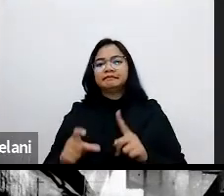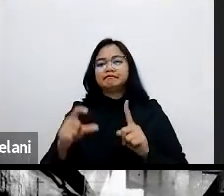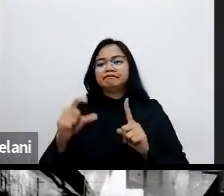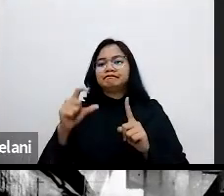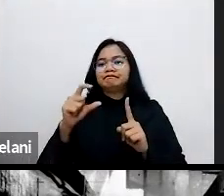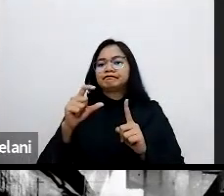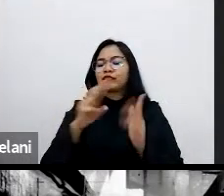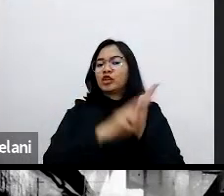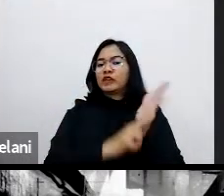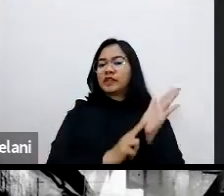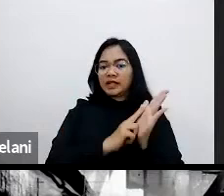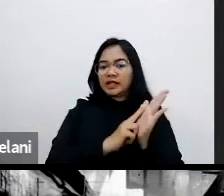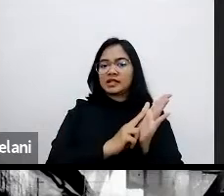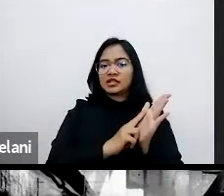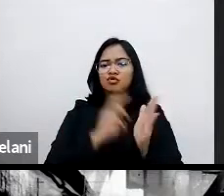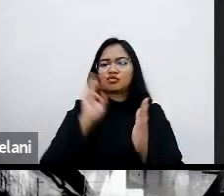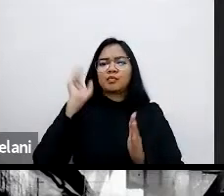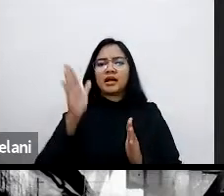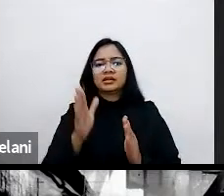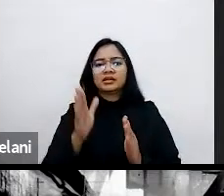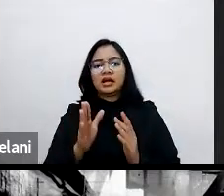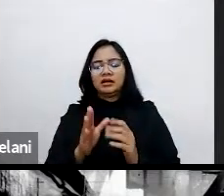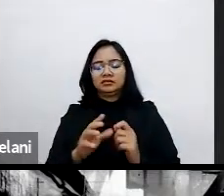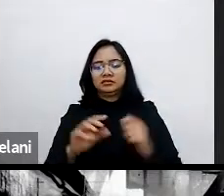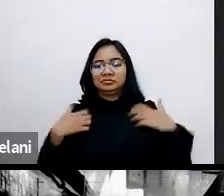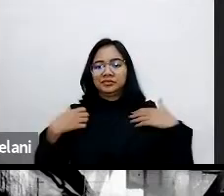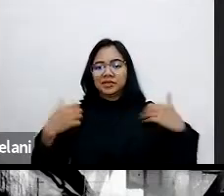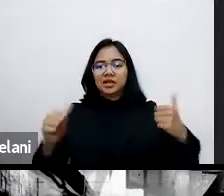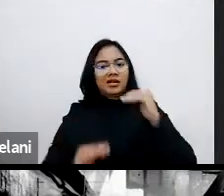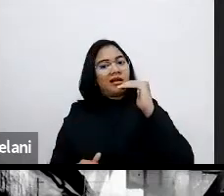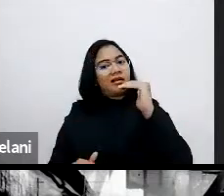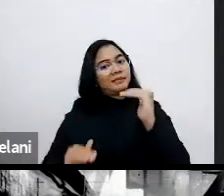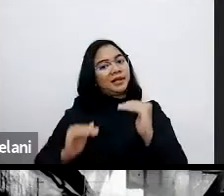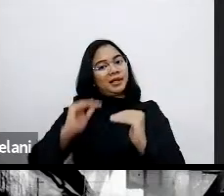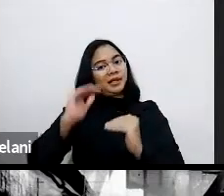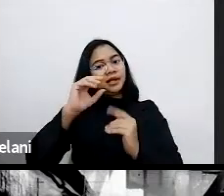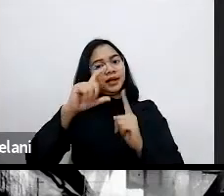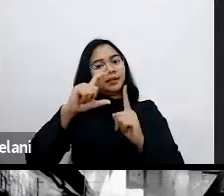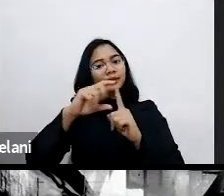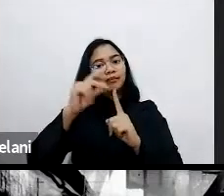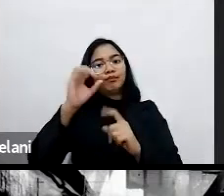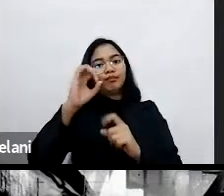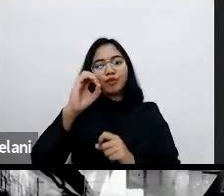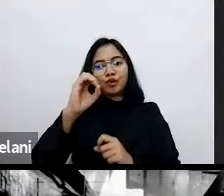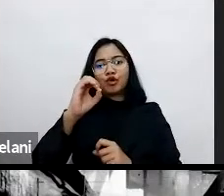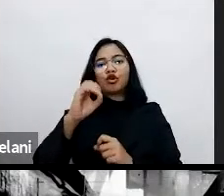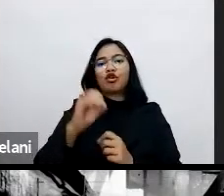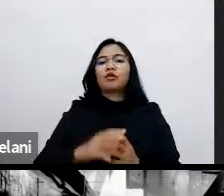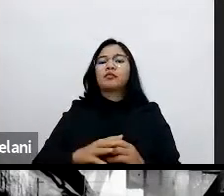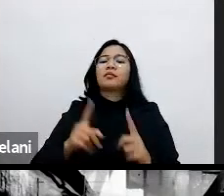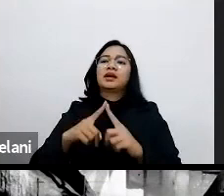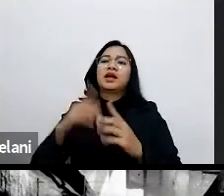yang lebih pro terhadap para korban kekerasan seksual?